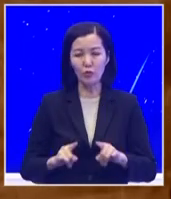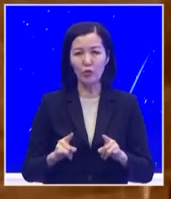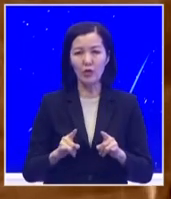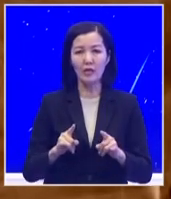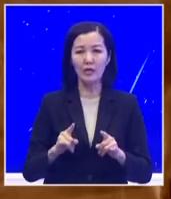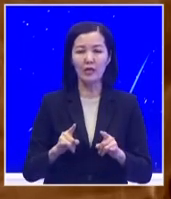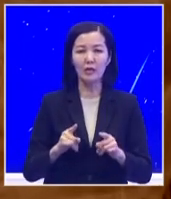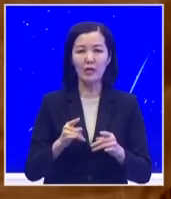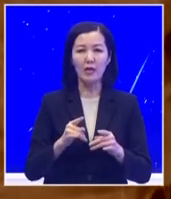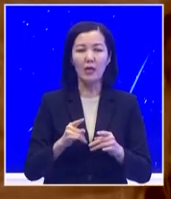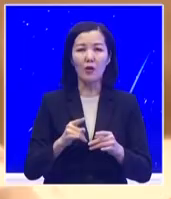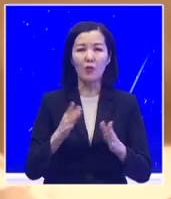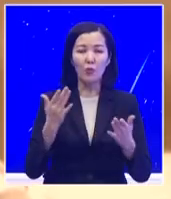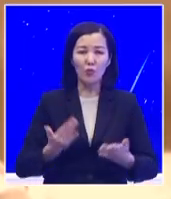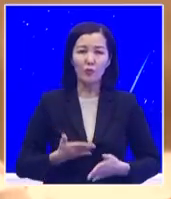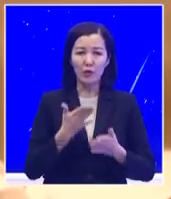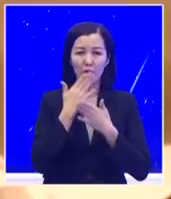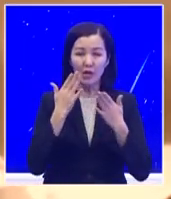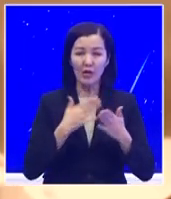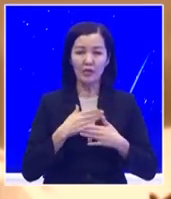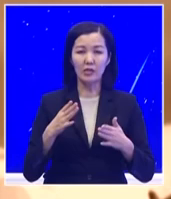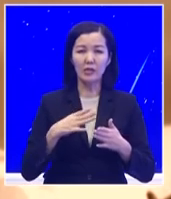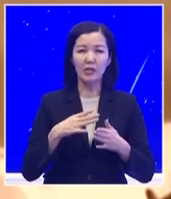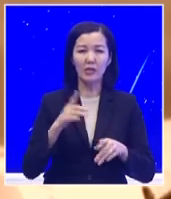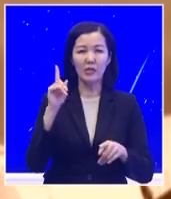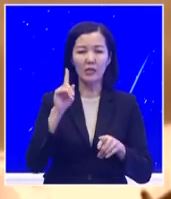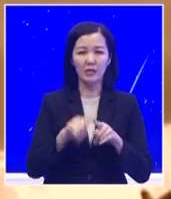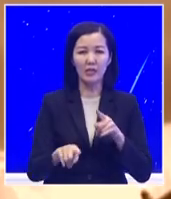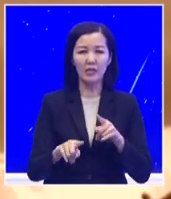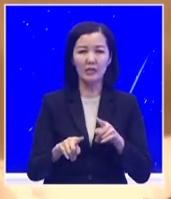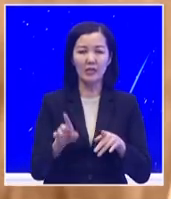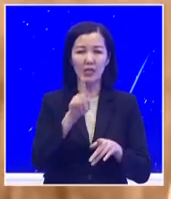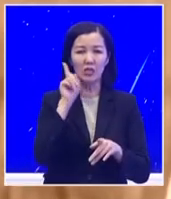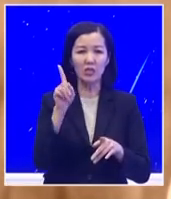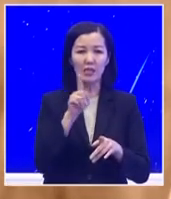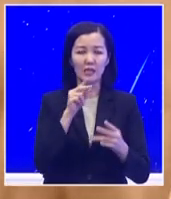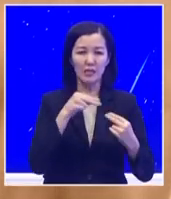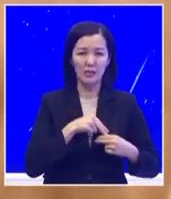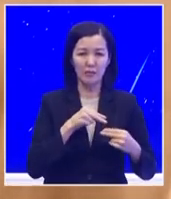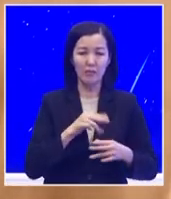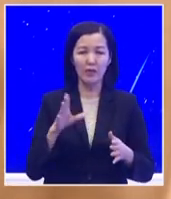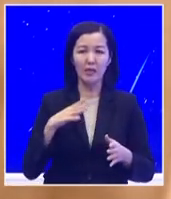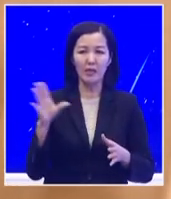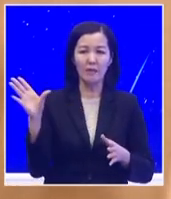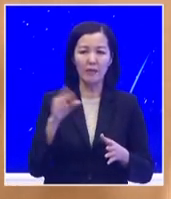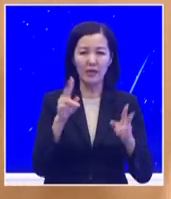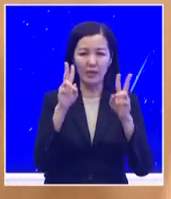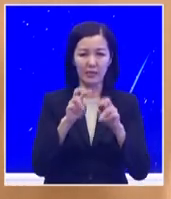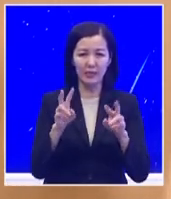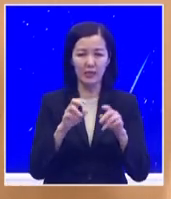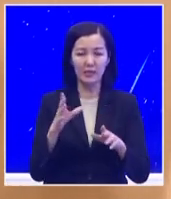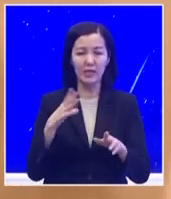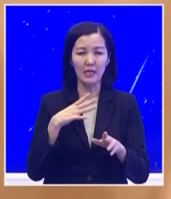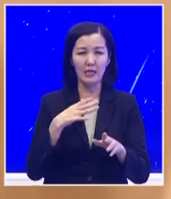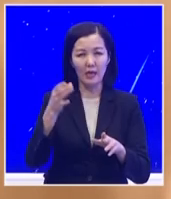өмірге сүйген жардай ғашық еді. Содан болар, қамшының сабындай қысқа ғұмырында талмай еңбек етті. Бар уақытын ізденіске,